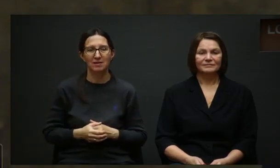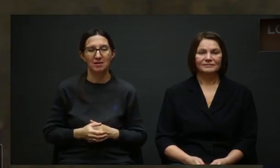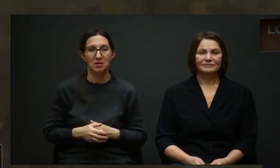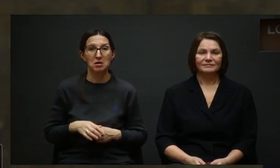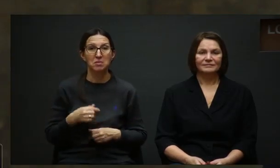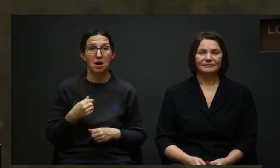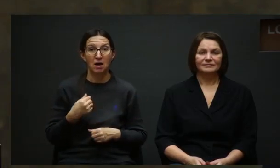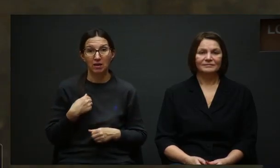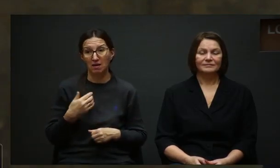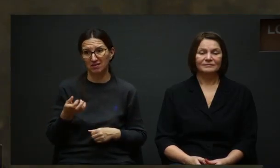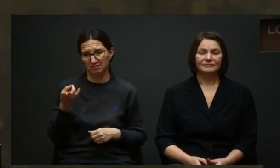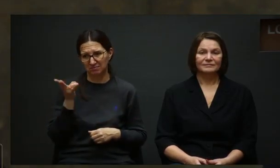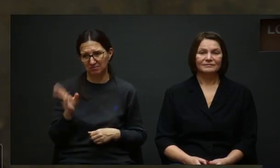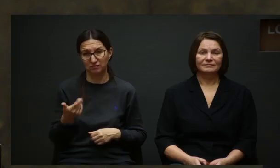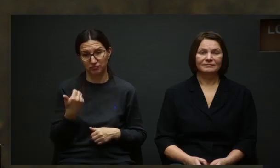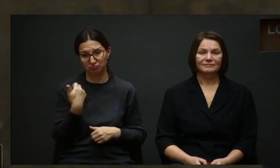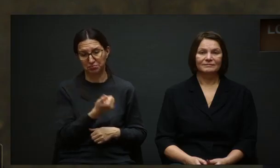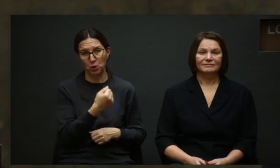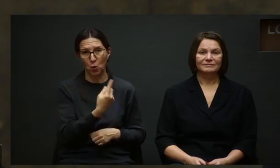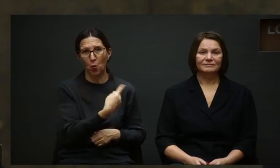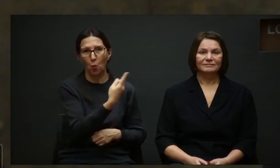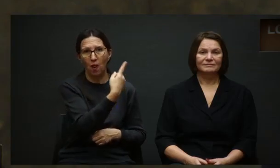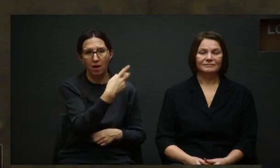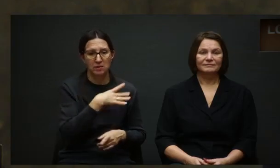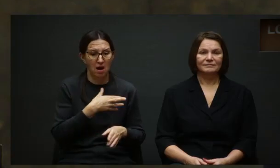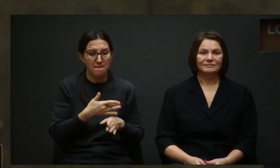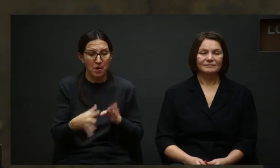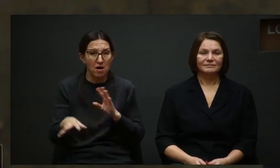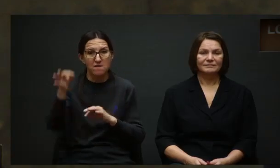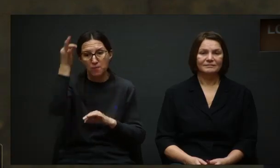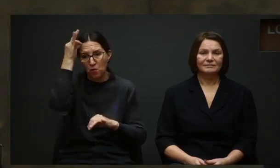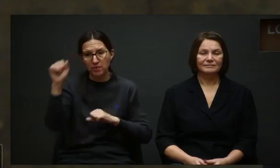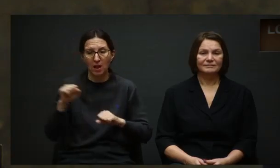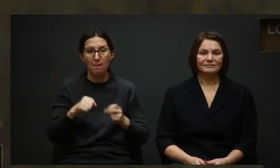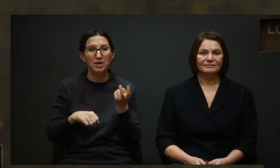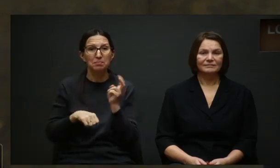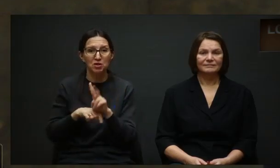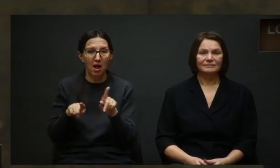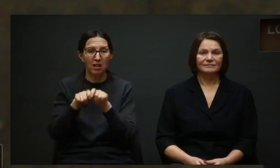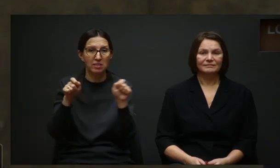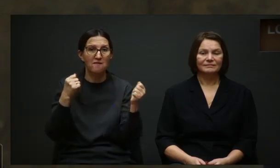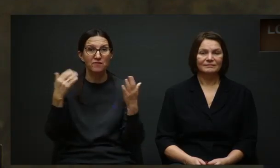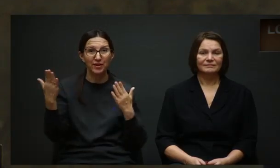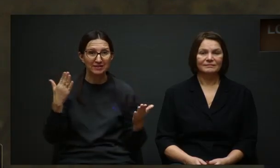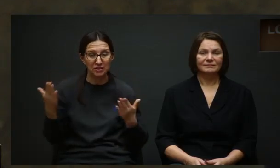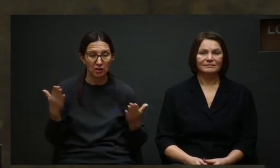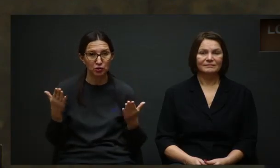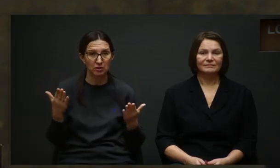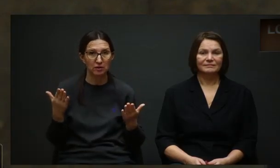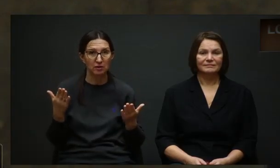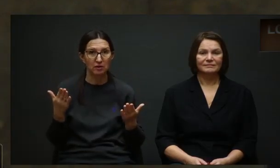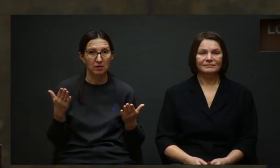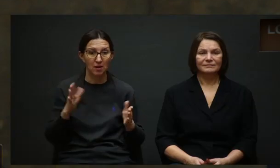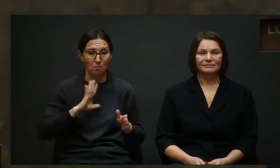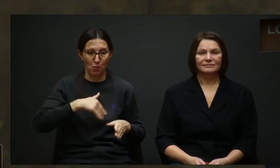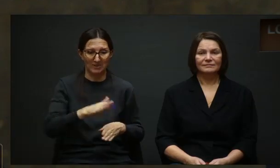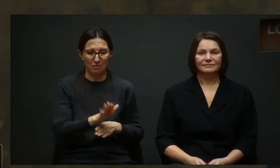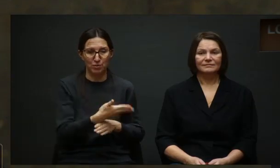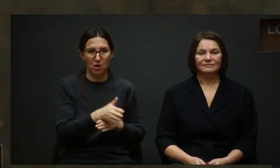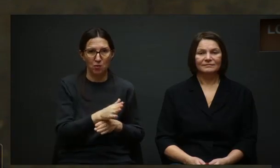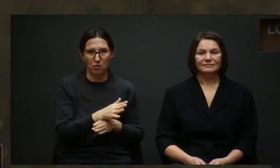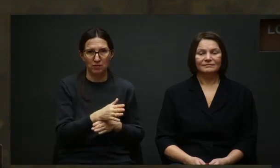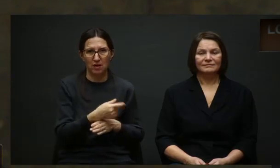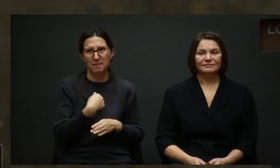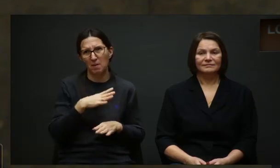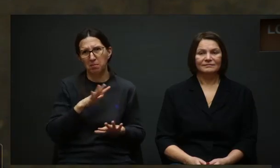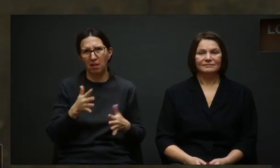Я пошел гулять, а потом вспомнил и прибежал на вернисаж прямо вот с прогулки. Мне было